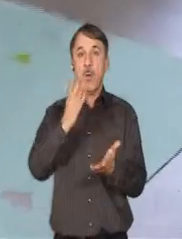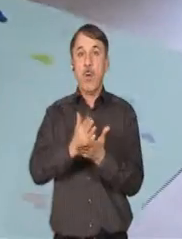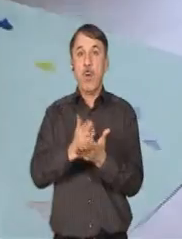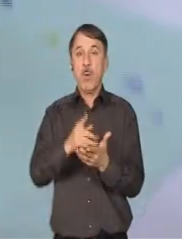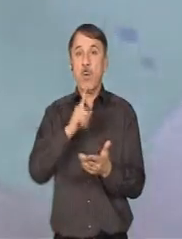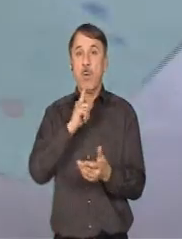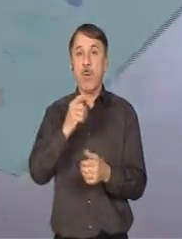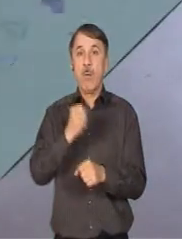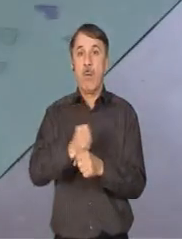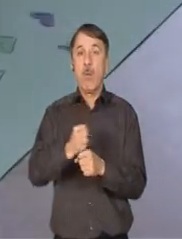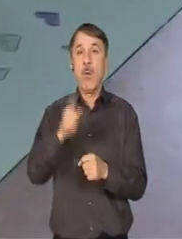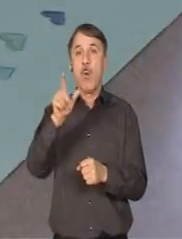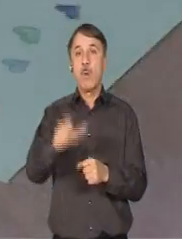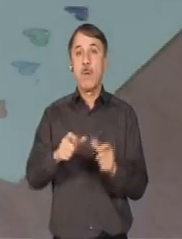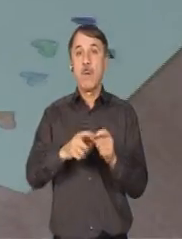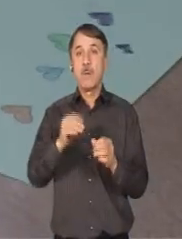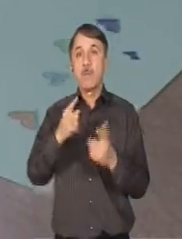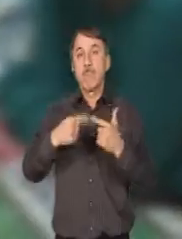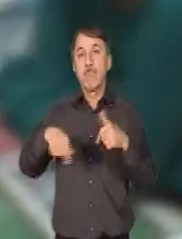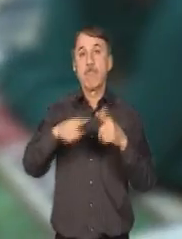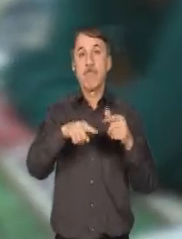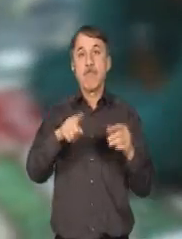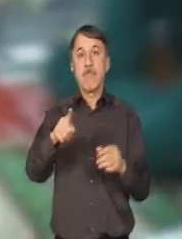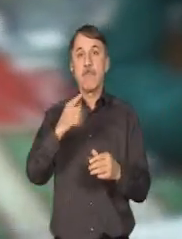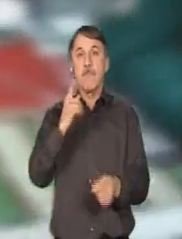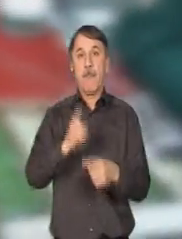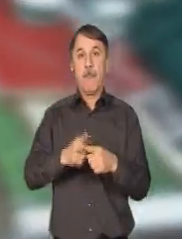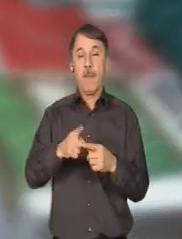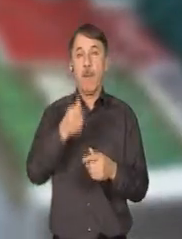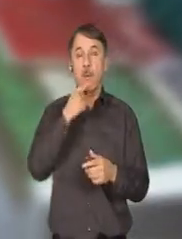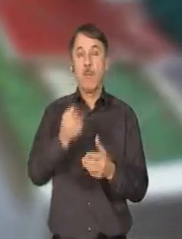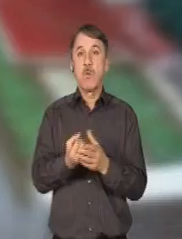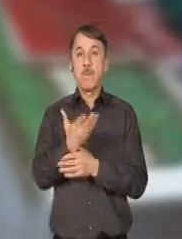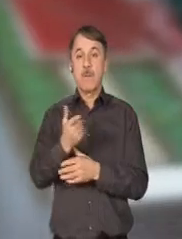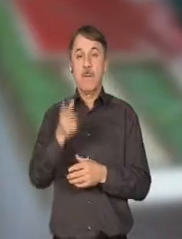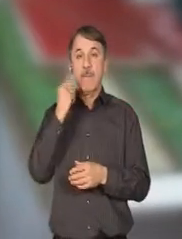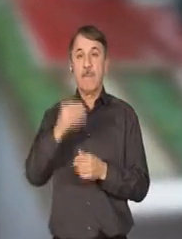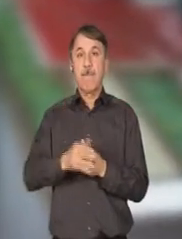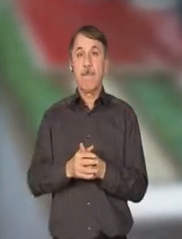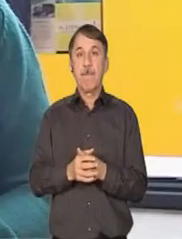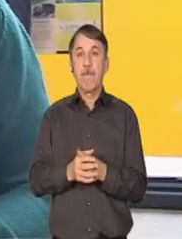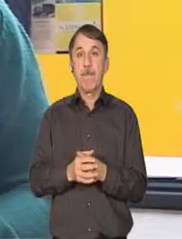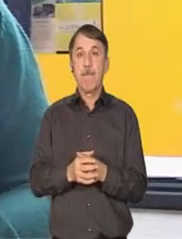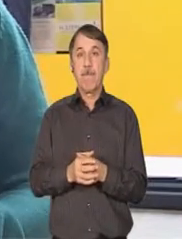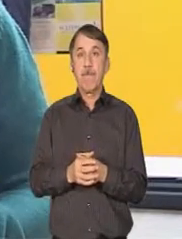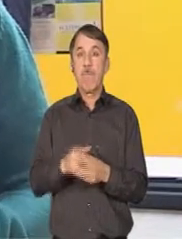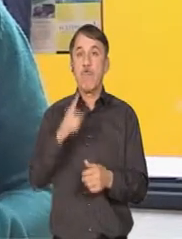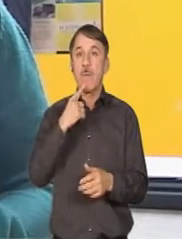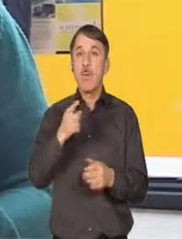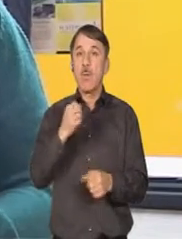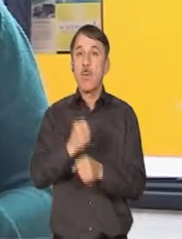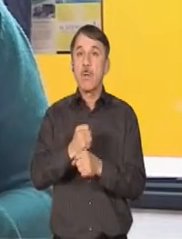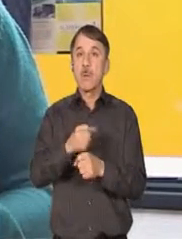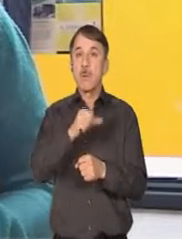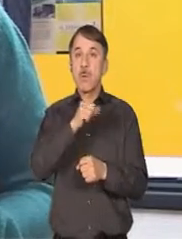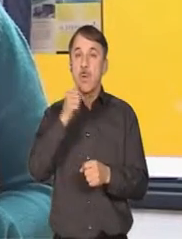to u mnogome olakšati njihov posao i popraviti kvalitet usluga koje svratište pruža deci ulice. Za svratište ova